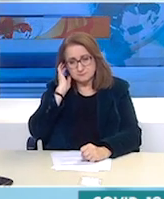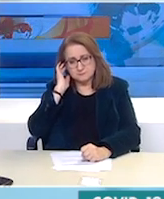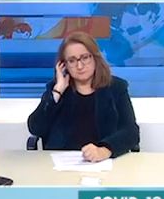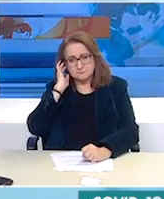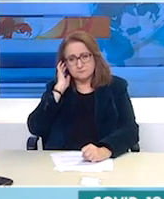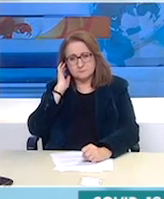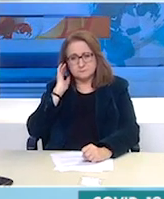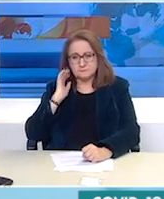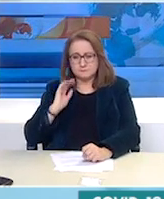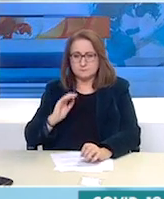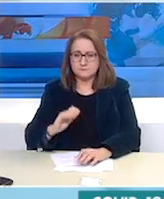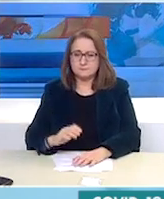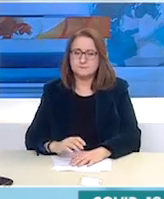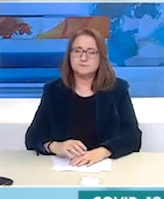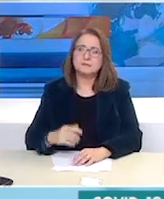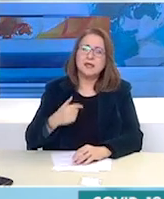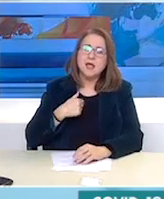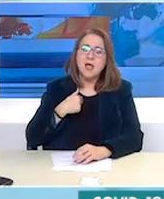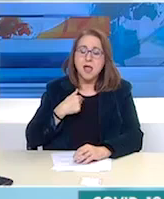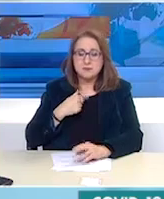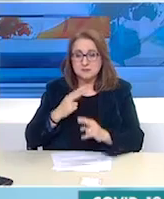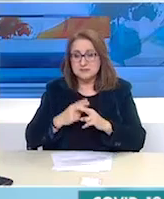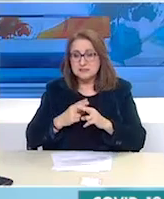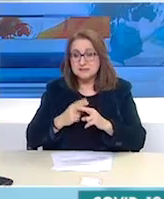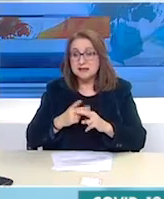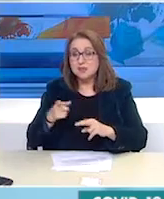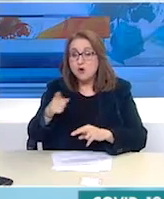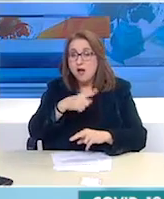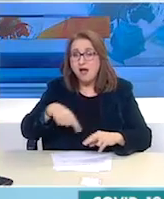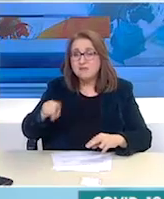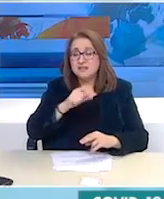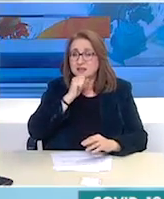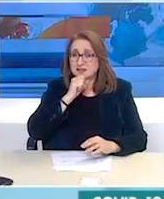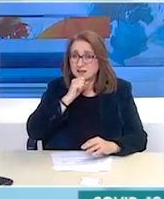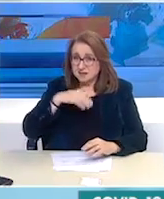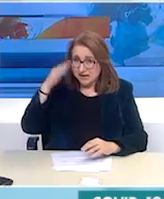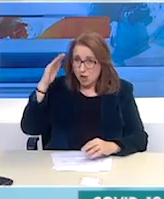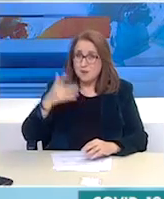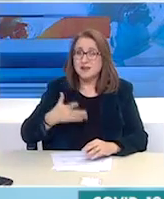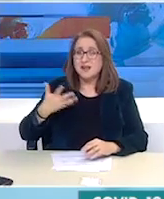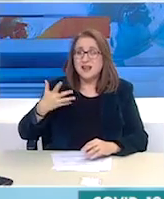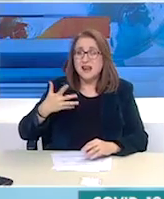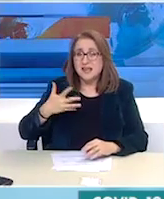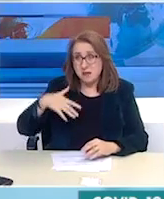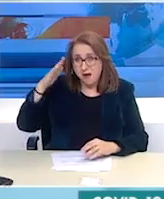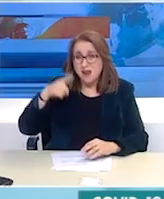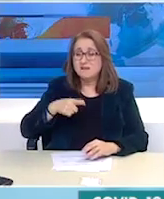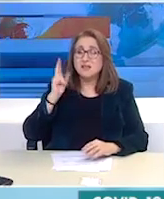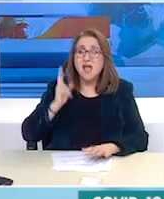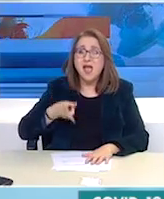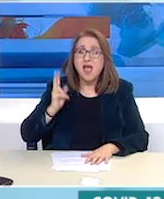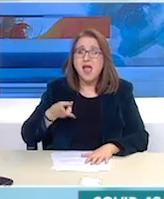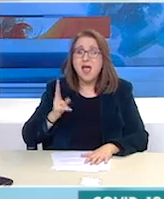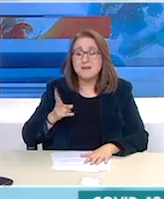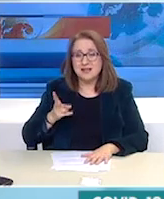Μιλήσαμε νομίζω λίγο για την ανάγκη να προστατεύσουμε τους αυξημένου κινδύνου ανθρώπους και με μαθηματική ακρίβεια η ομάδα